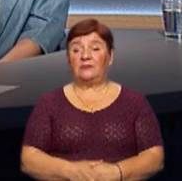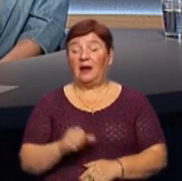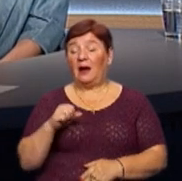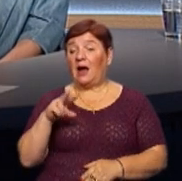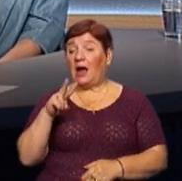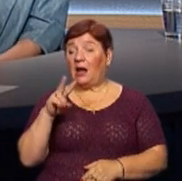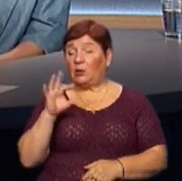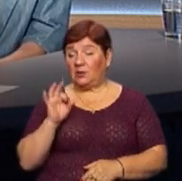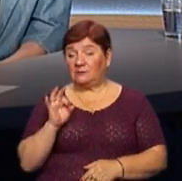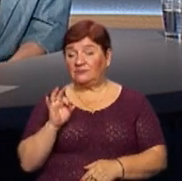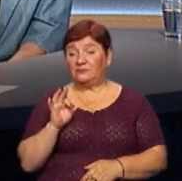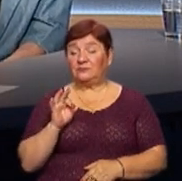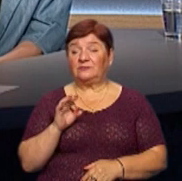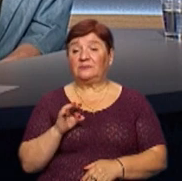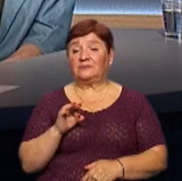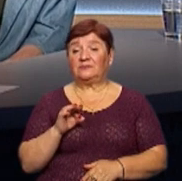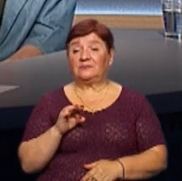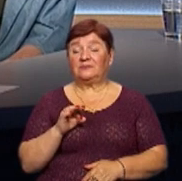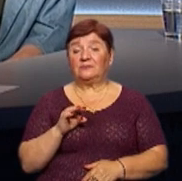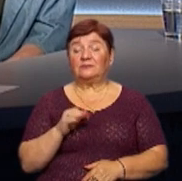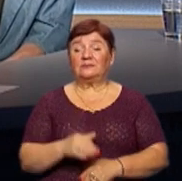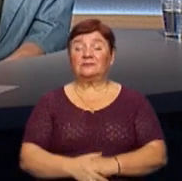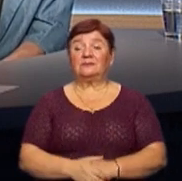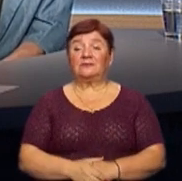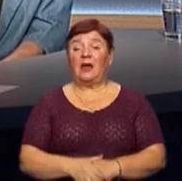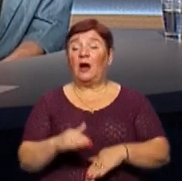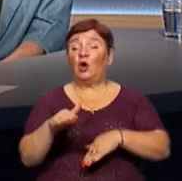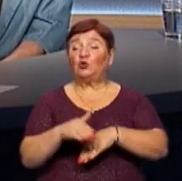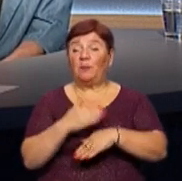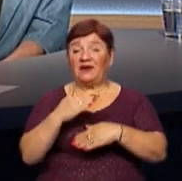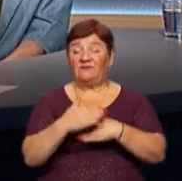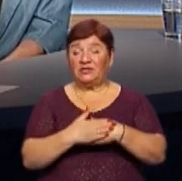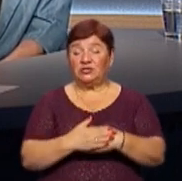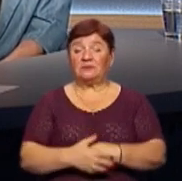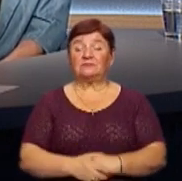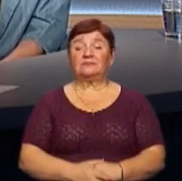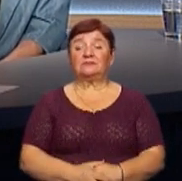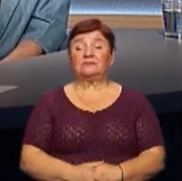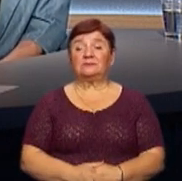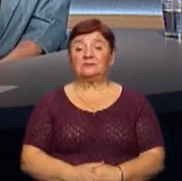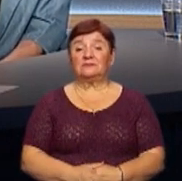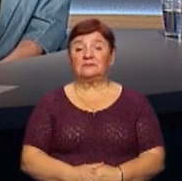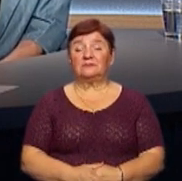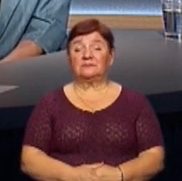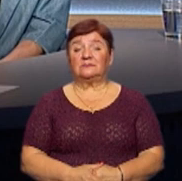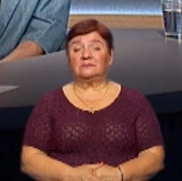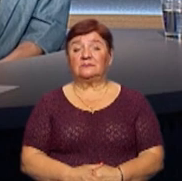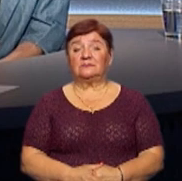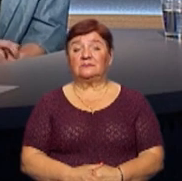Алло. Так, кажіть своє запитання. Алло. Ставте своє запитання, будь ласка. Алло, добрий вечір. Добрий.